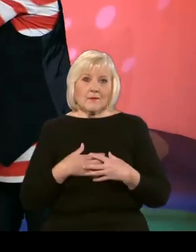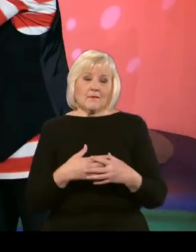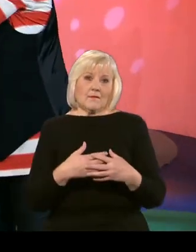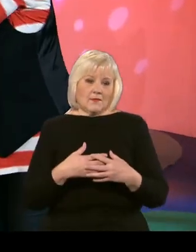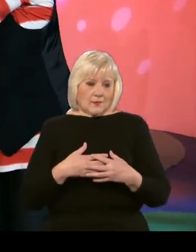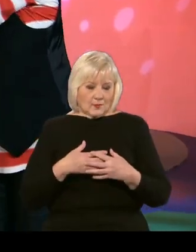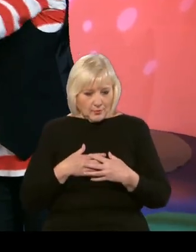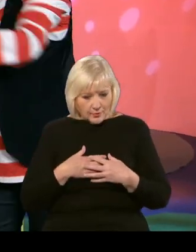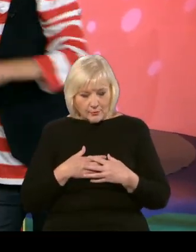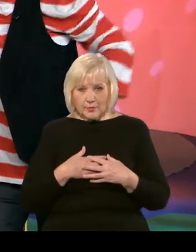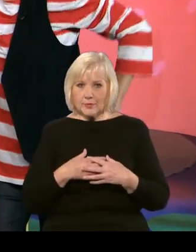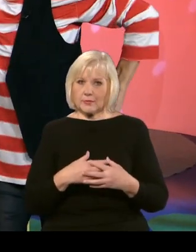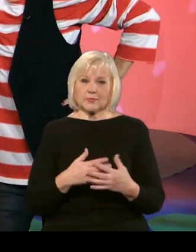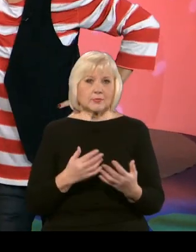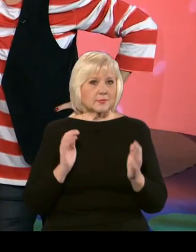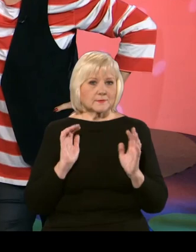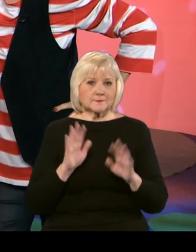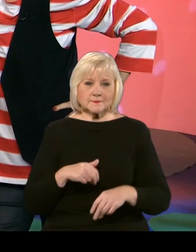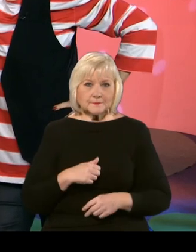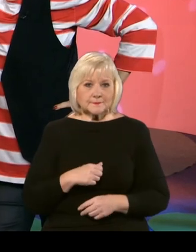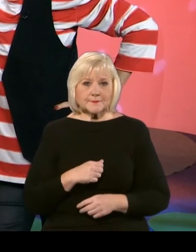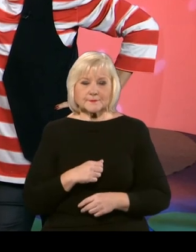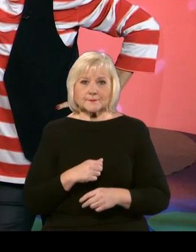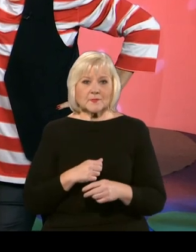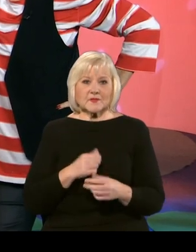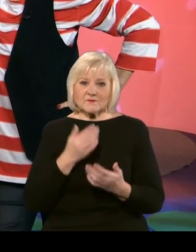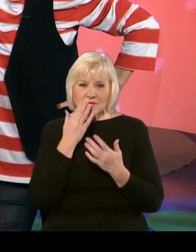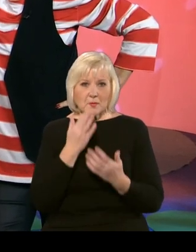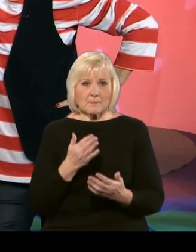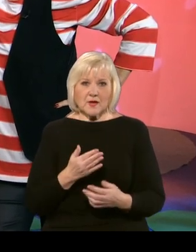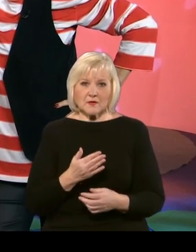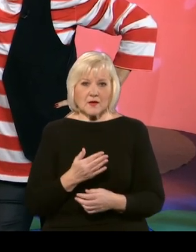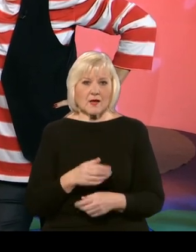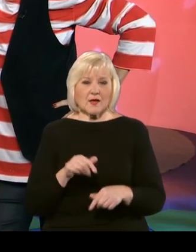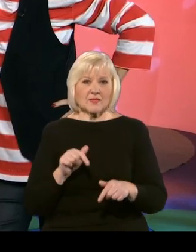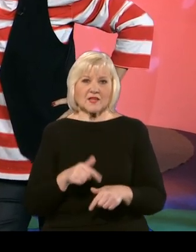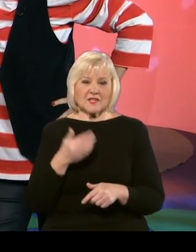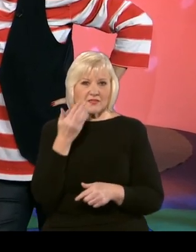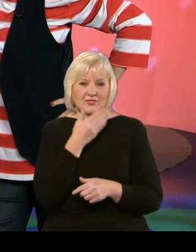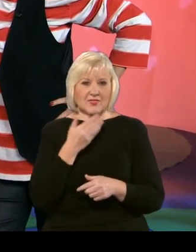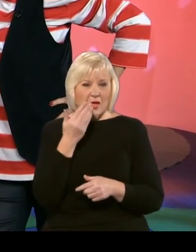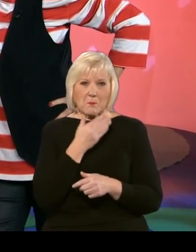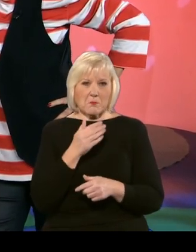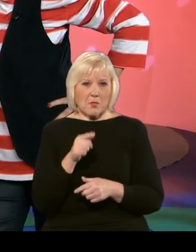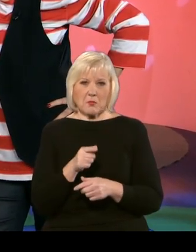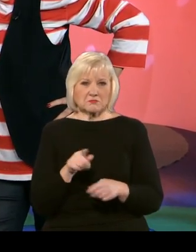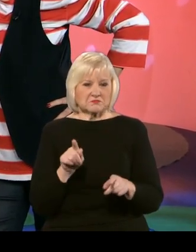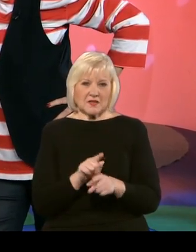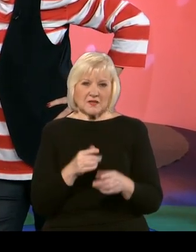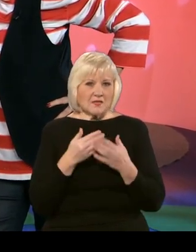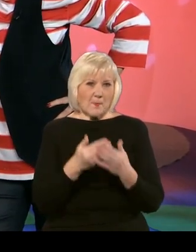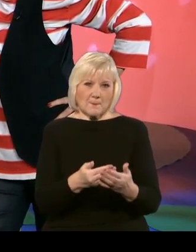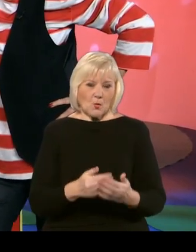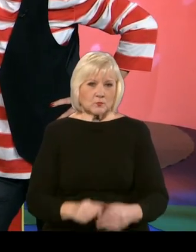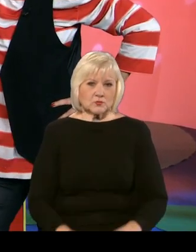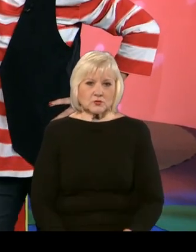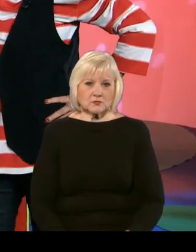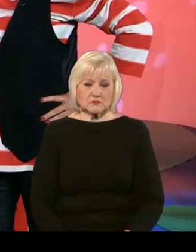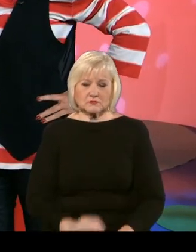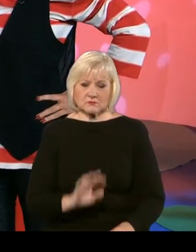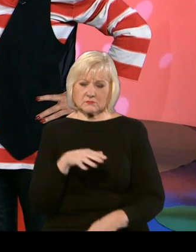Teda, Františku, vypadá to, že školkové teplo mu také nepomohlo. Ach